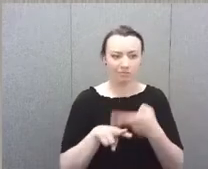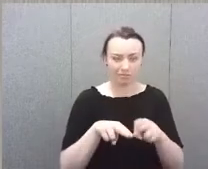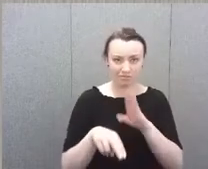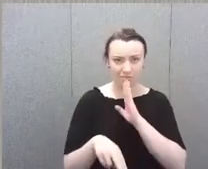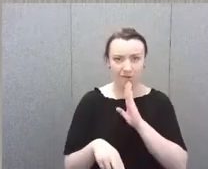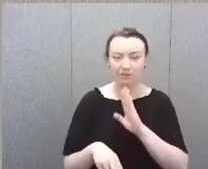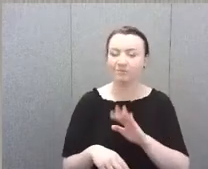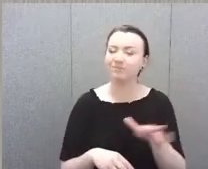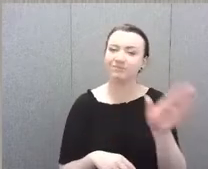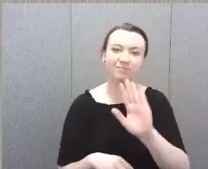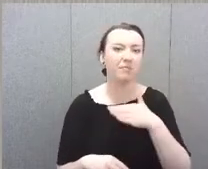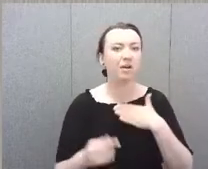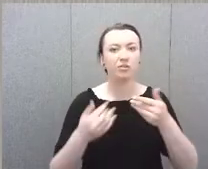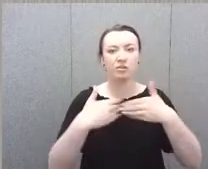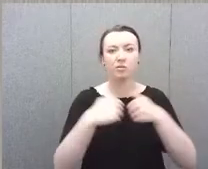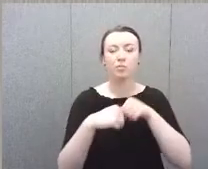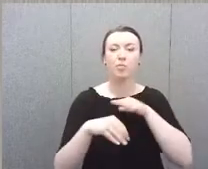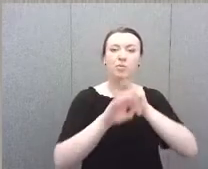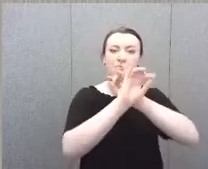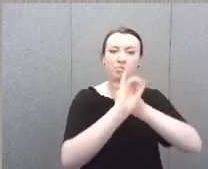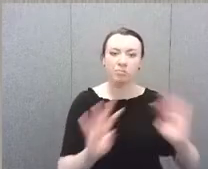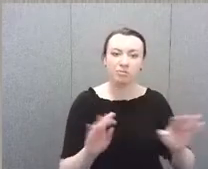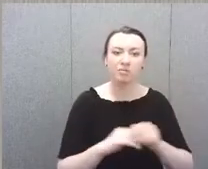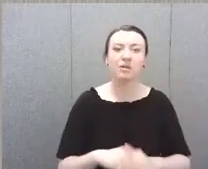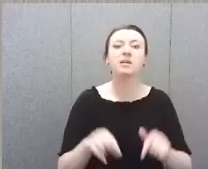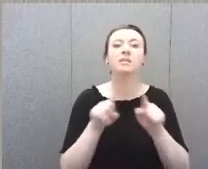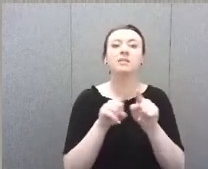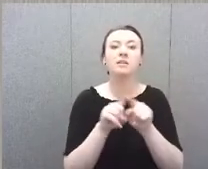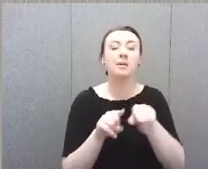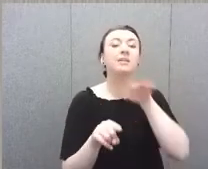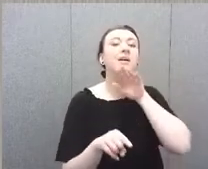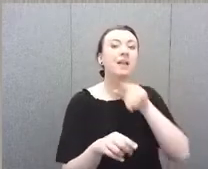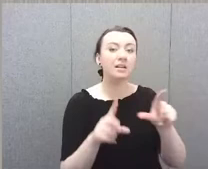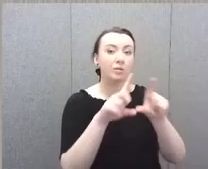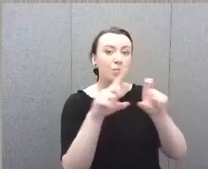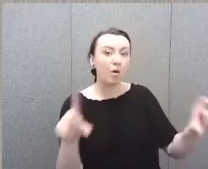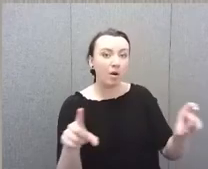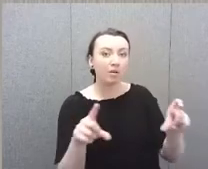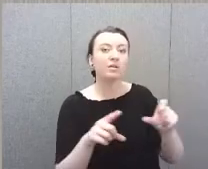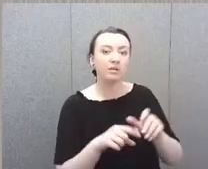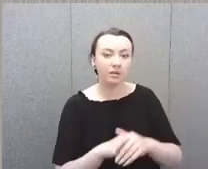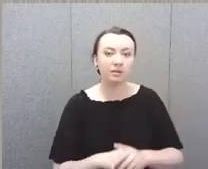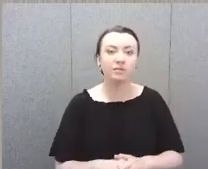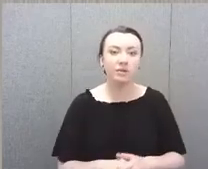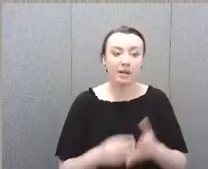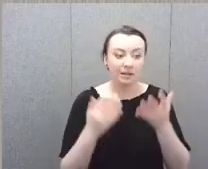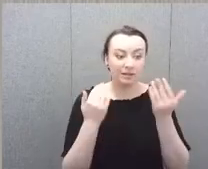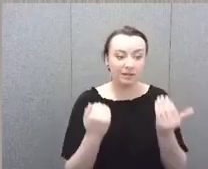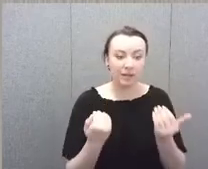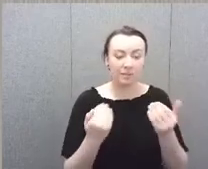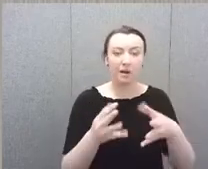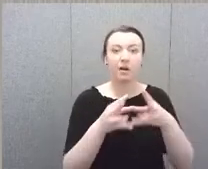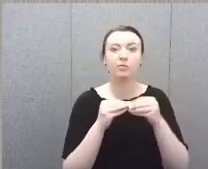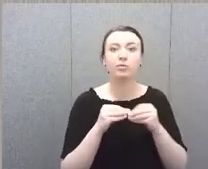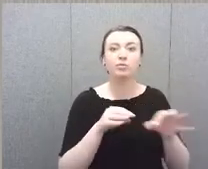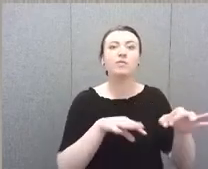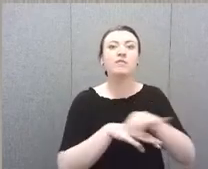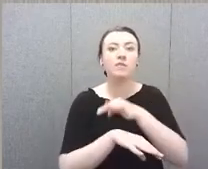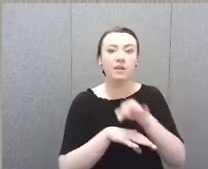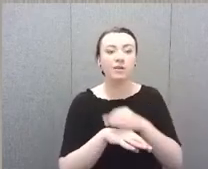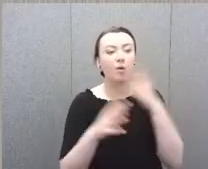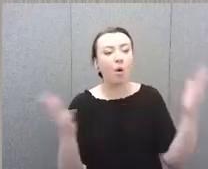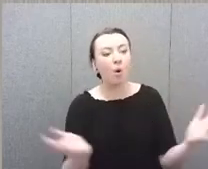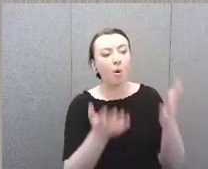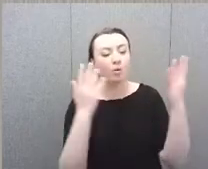какого-то замечания про то, что я чего-то не могу, потому что я женщина. Потому что именно в этом духе мы воспитываем